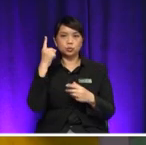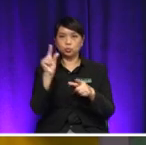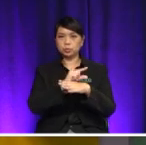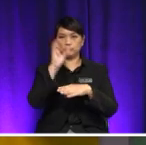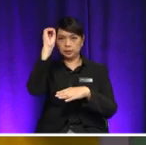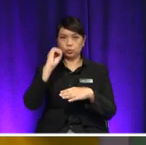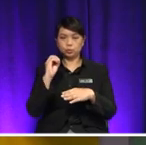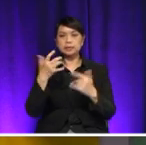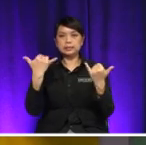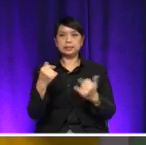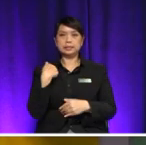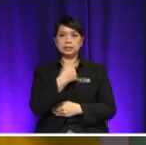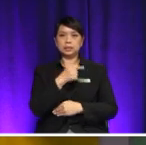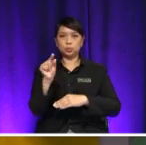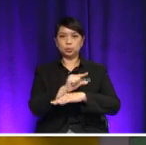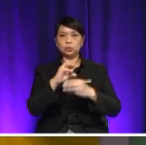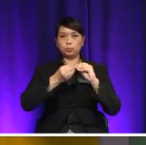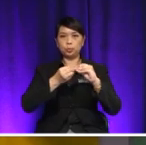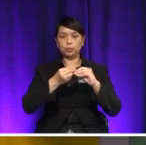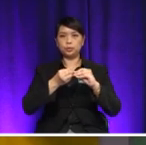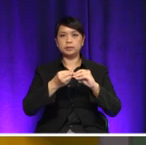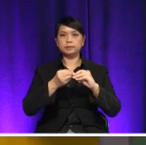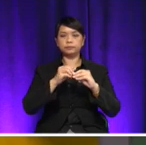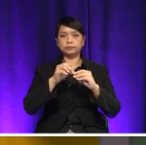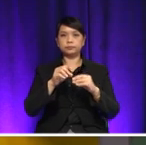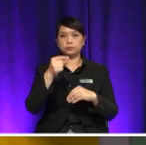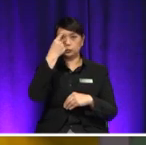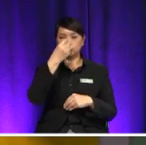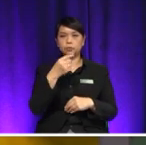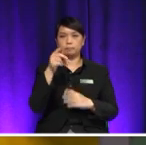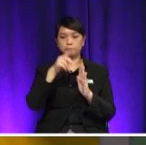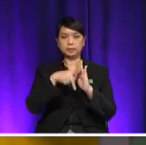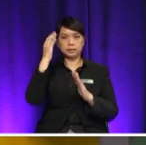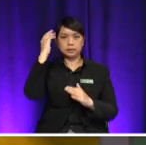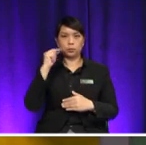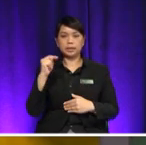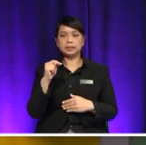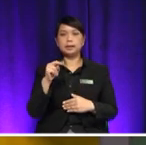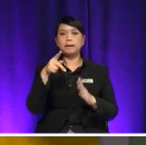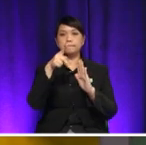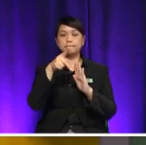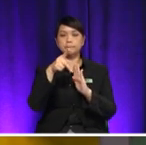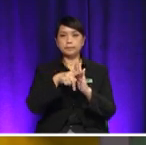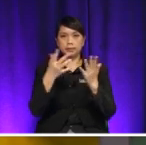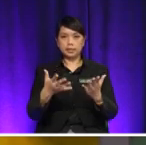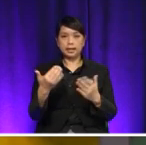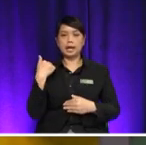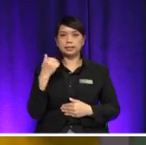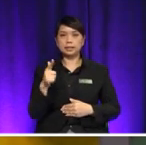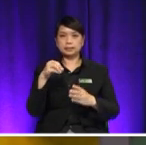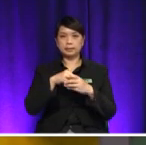Dia dalam bentuk nisbah kadang-kadang 100 lah kalau kita guna